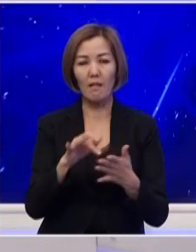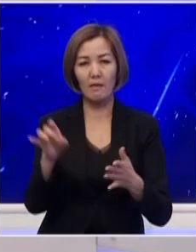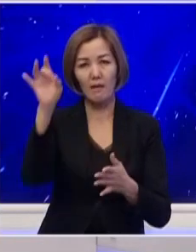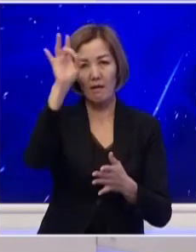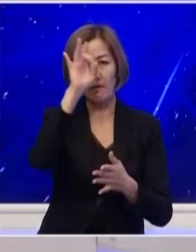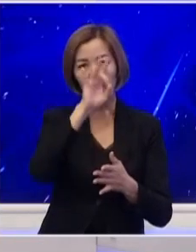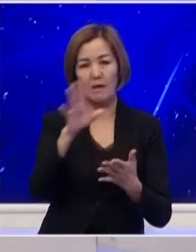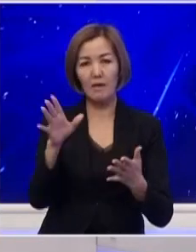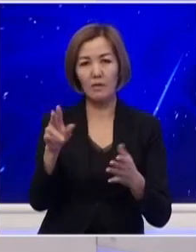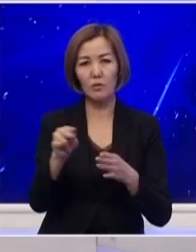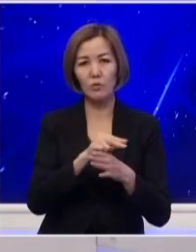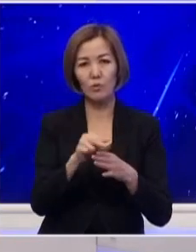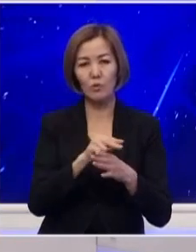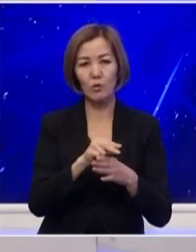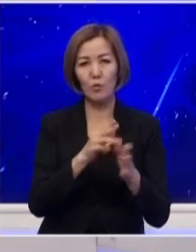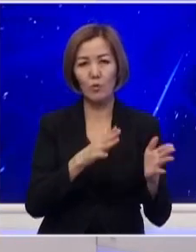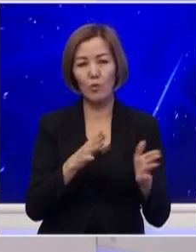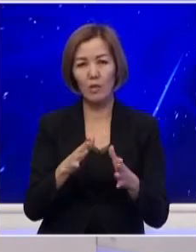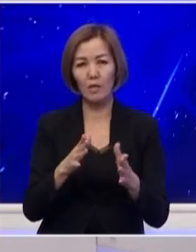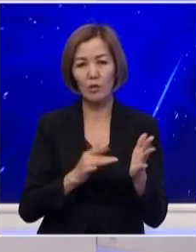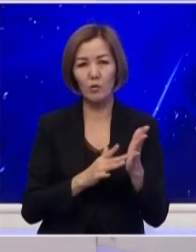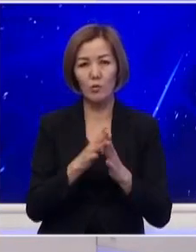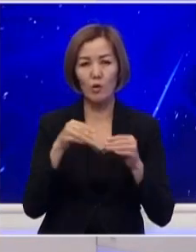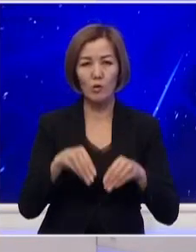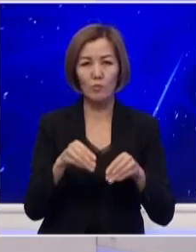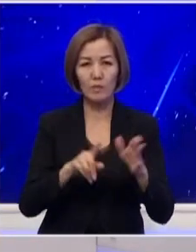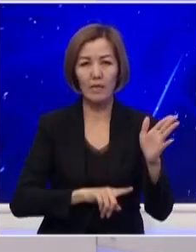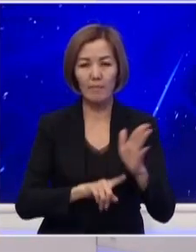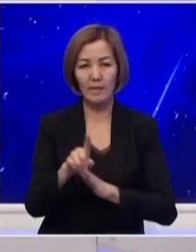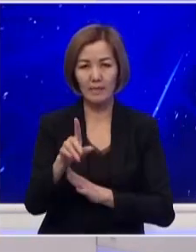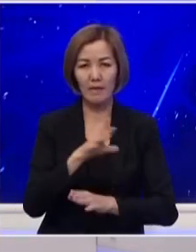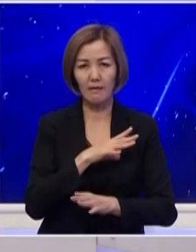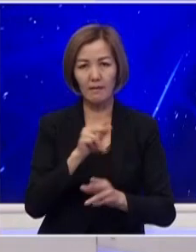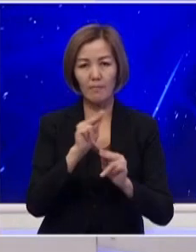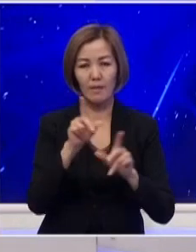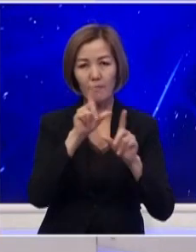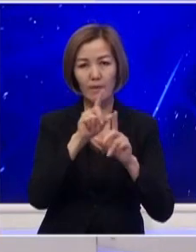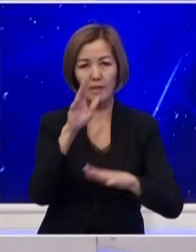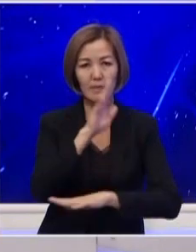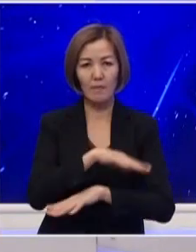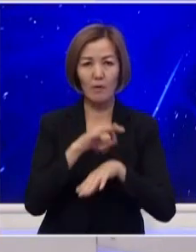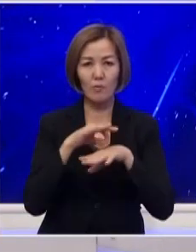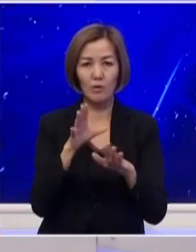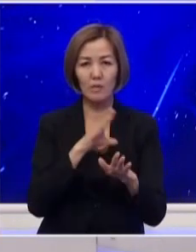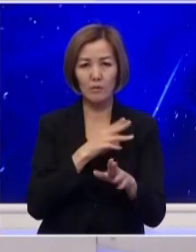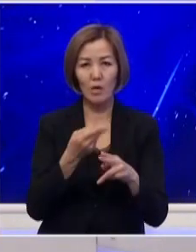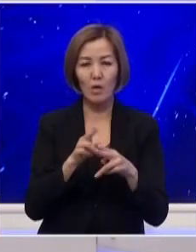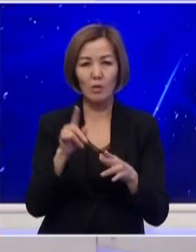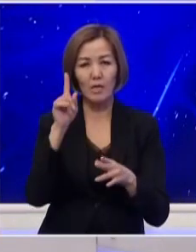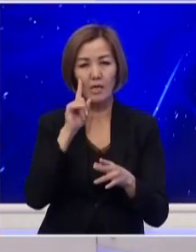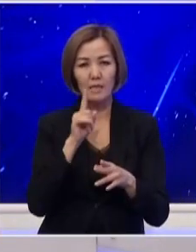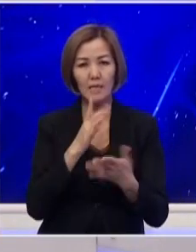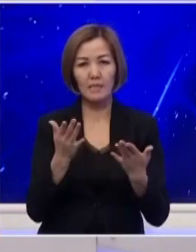даңқ обелескілеріне жөндеу, көгалдандыру жұмыстары жүргізілді. Білім беру мекемелерінде тәрбие сағаттары өткізіліп жатыр. Бұл туралы бүгін